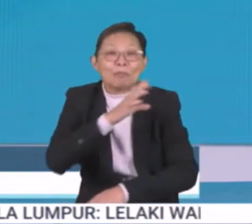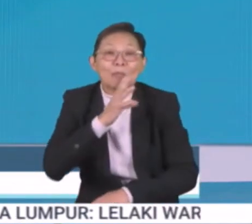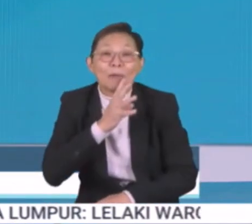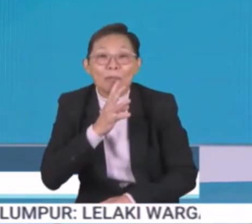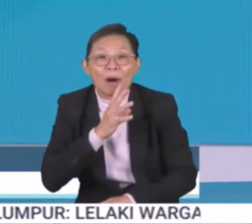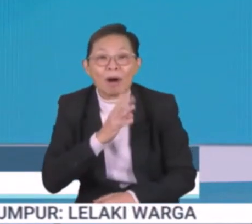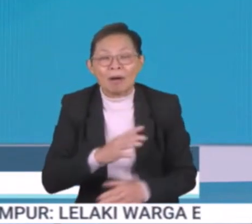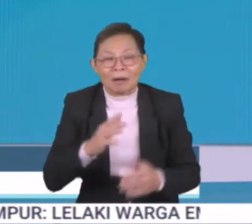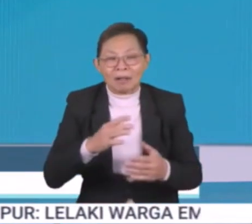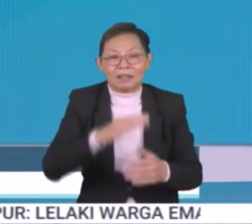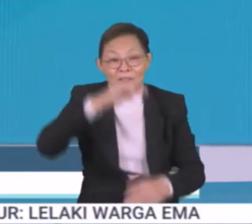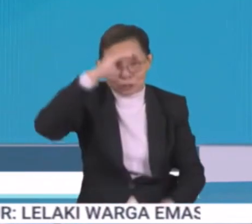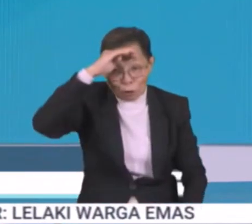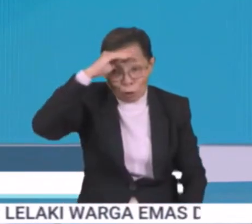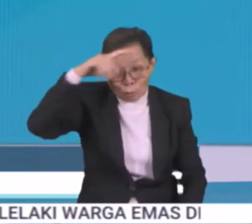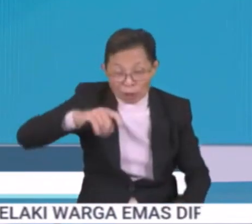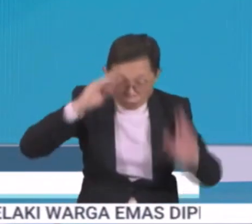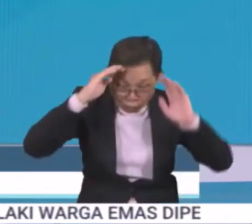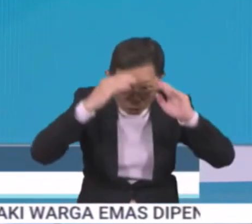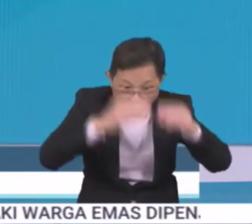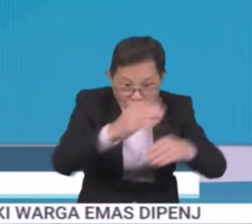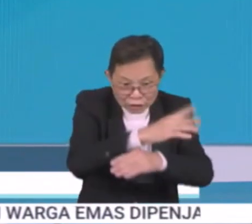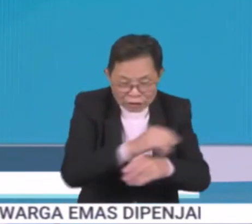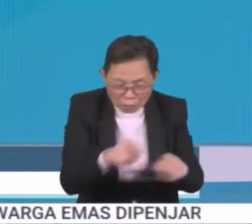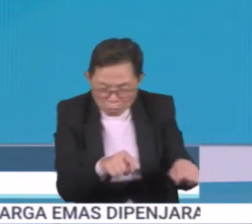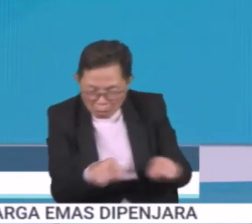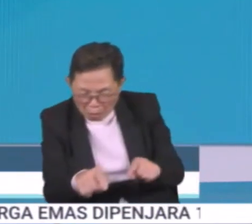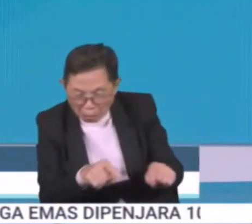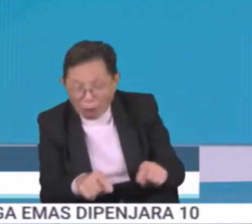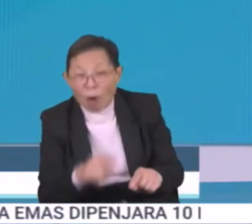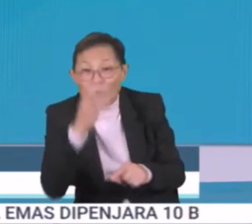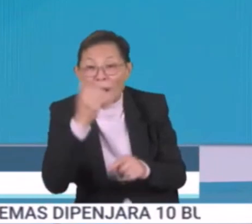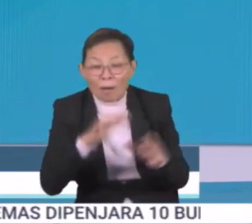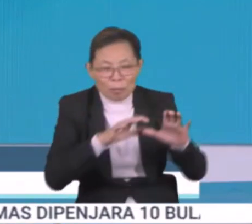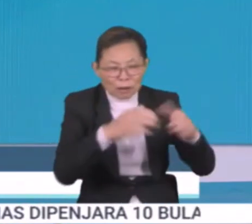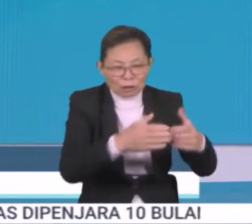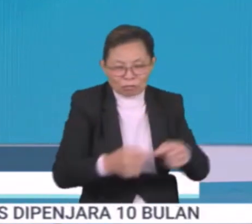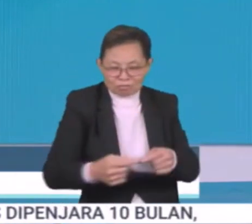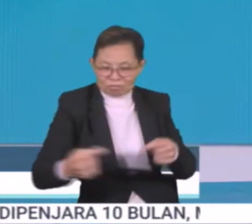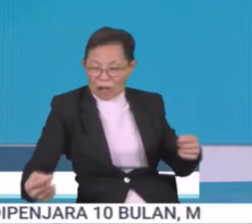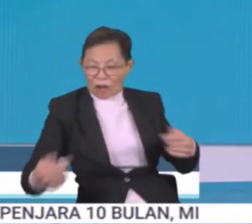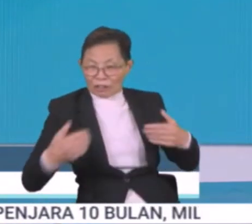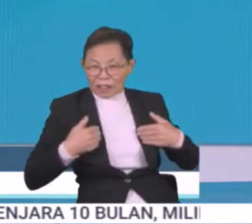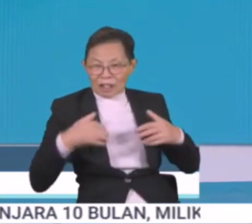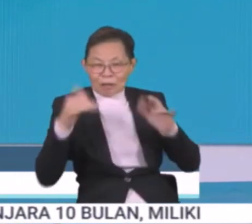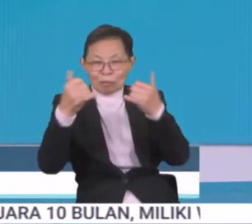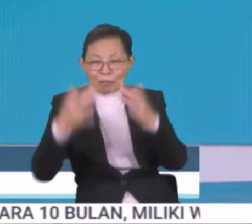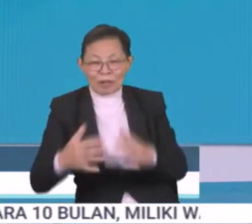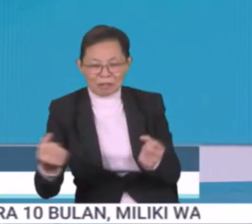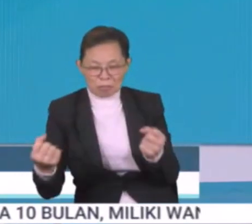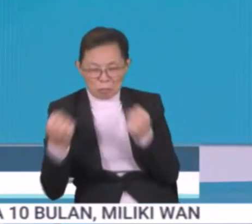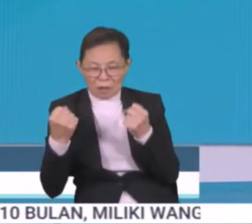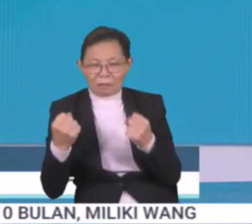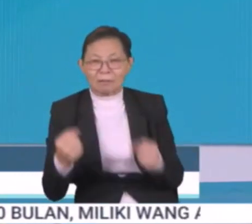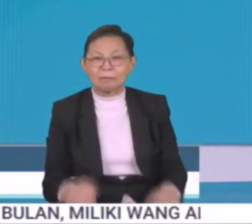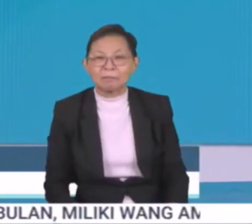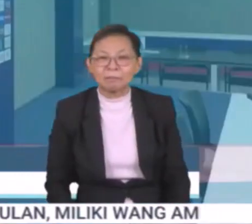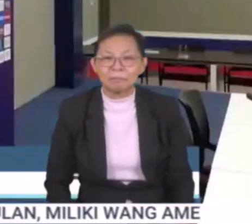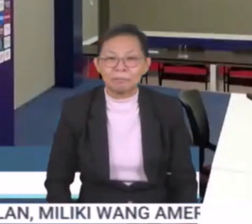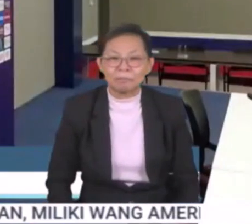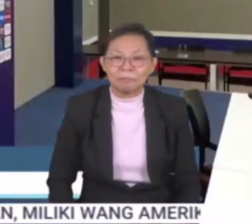berkata, Harimau Selatan perlu fokus dan kompetitif kerana pasukan lawan mempunyai pemain yang mantap.